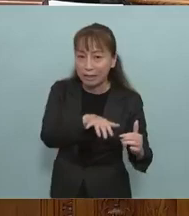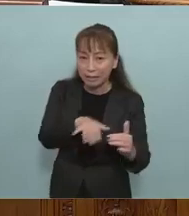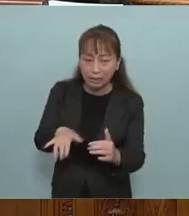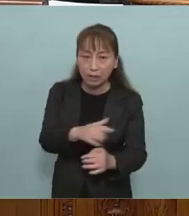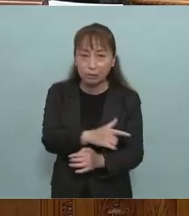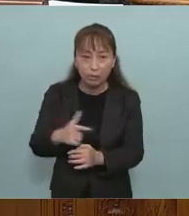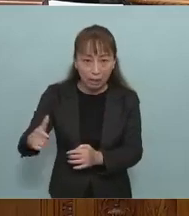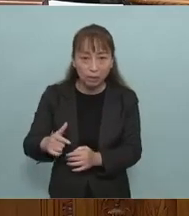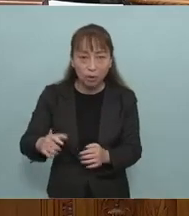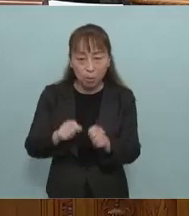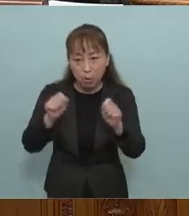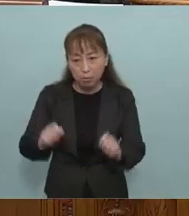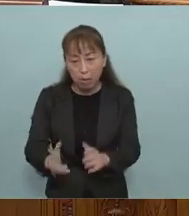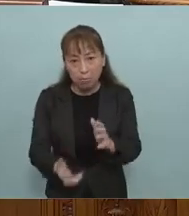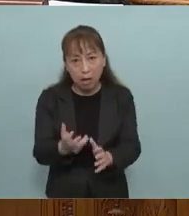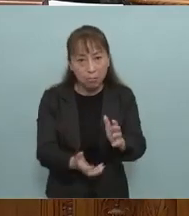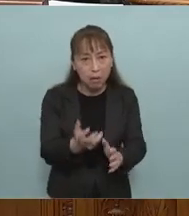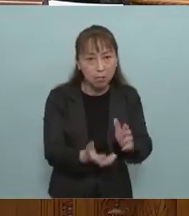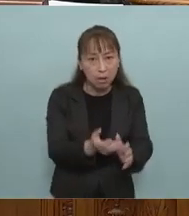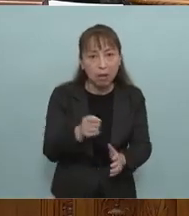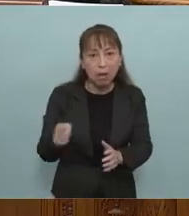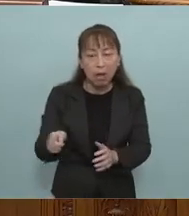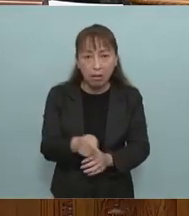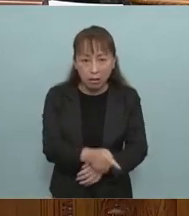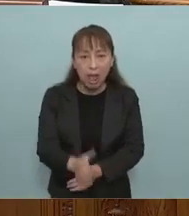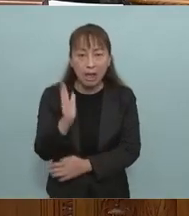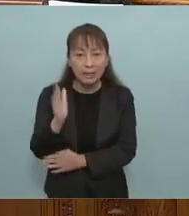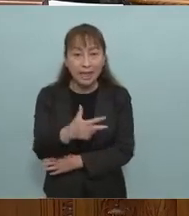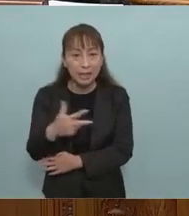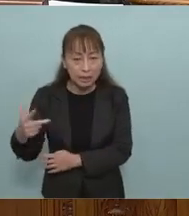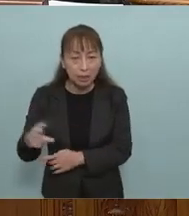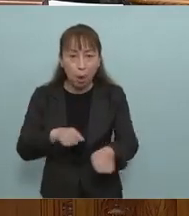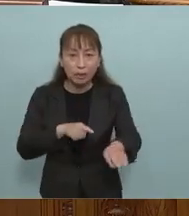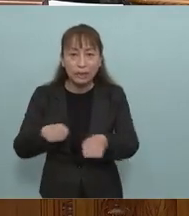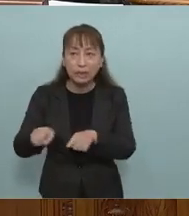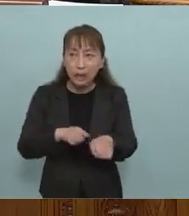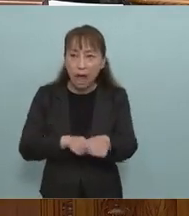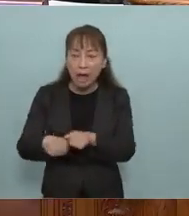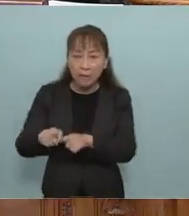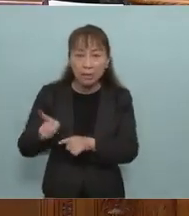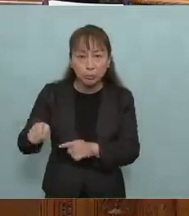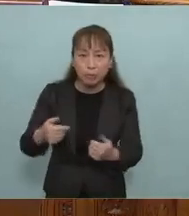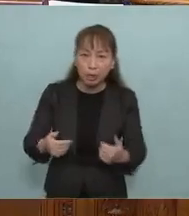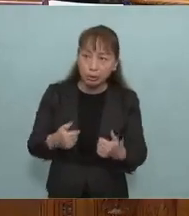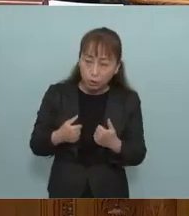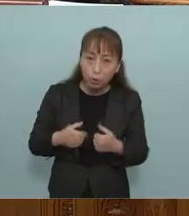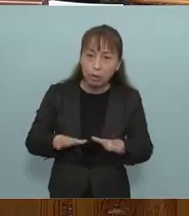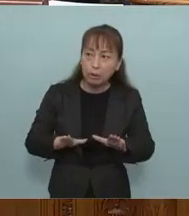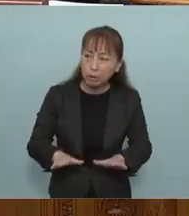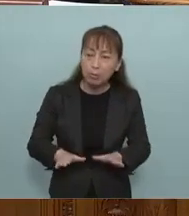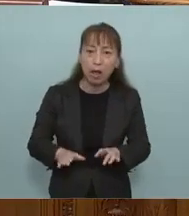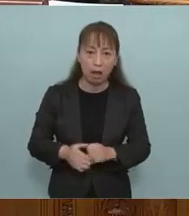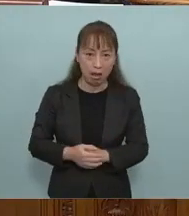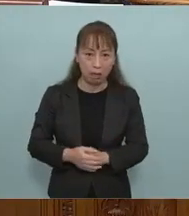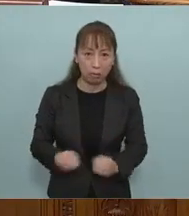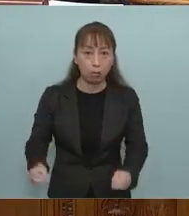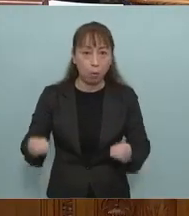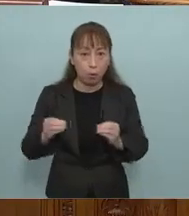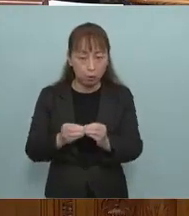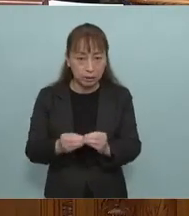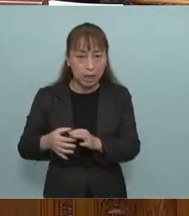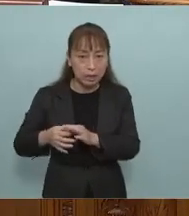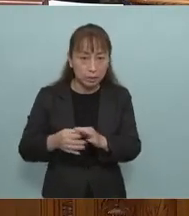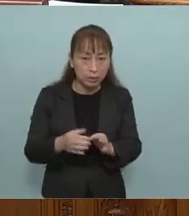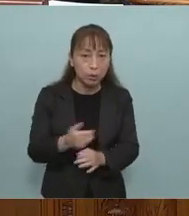に直面しており、今日ほど政治のリーダーシップが求められているときはありません。同時に、持続